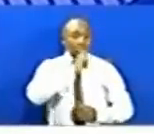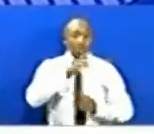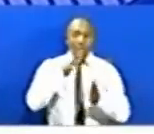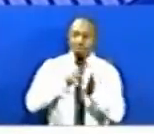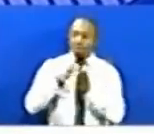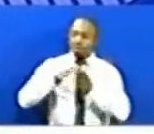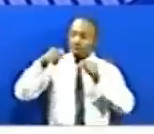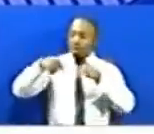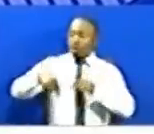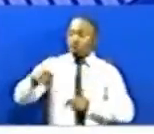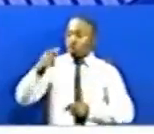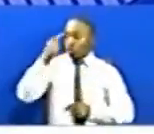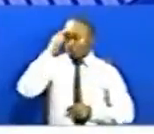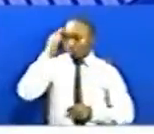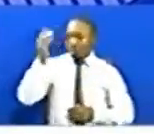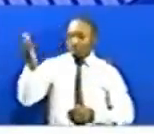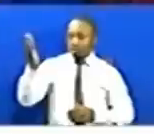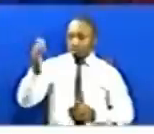hiyo bungeni Dodoma.